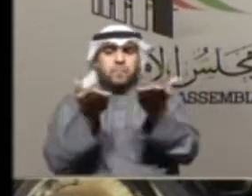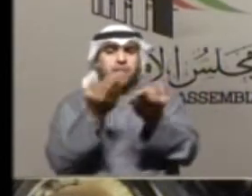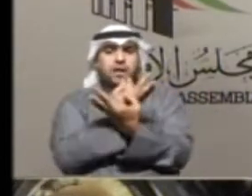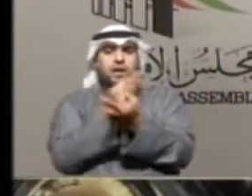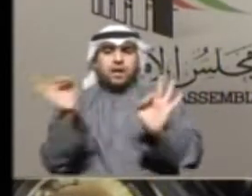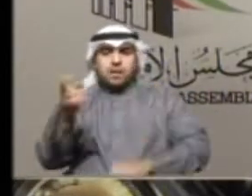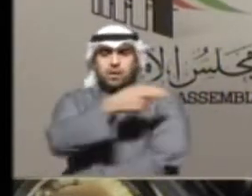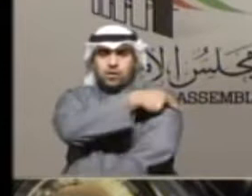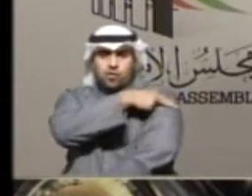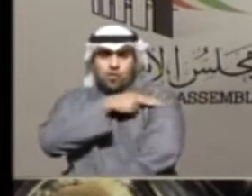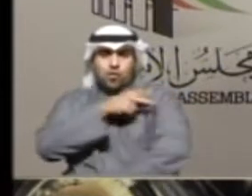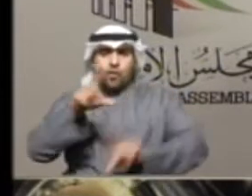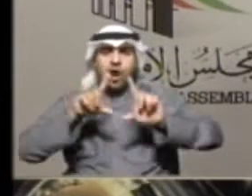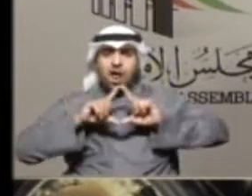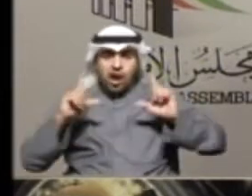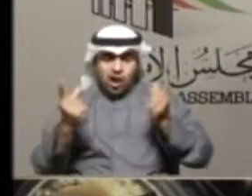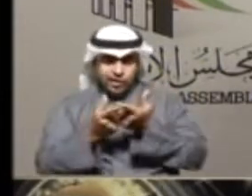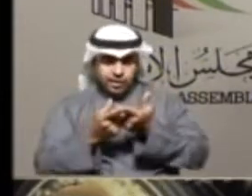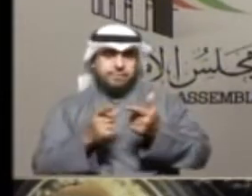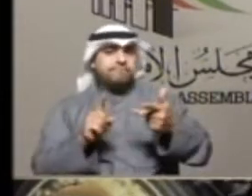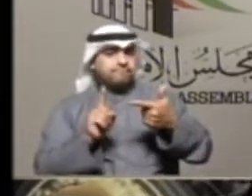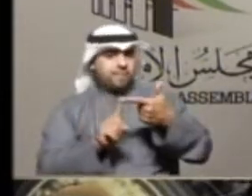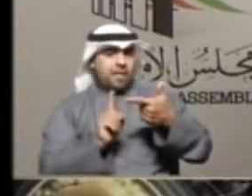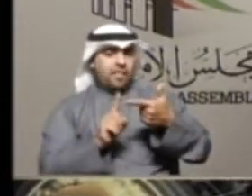أعضاء اللجنة بالإضافة إلى